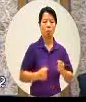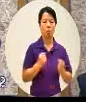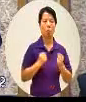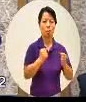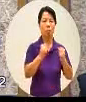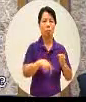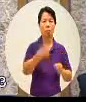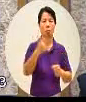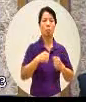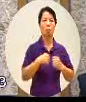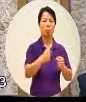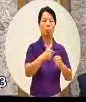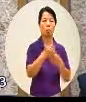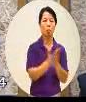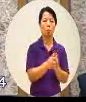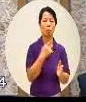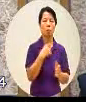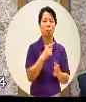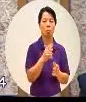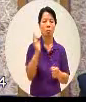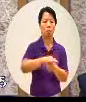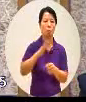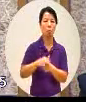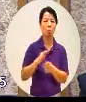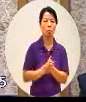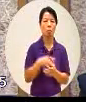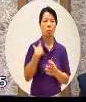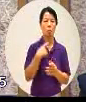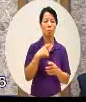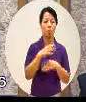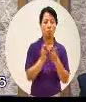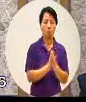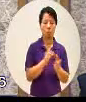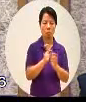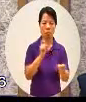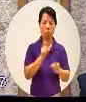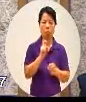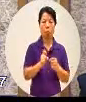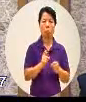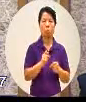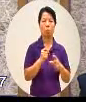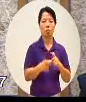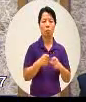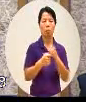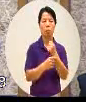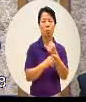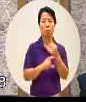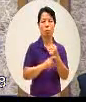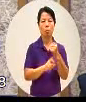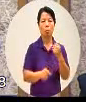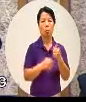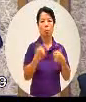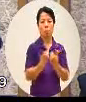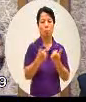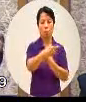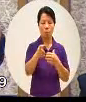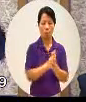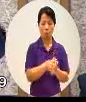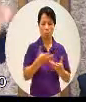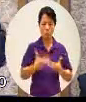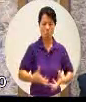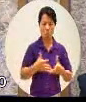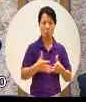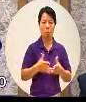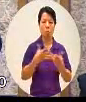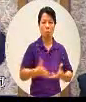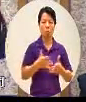道部分哦需要加铺到。华公公告你，小西公公才能够承受他的这个载重，所以其实从